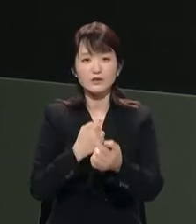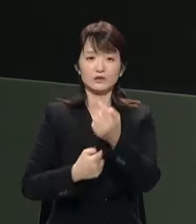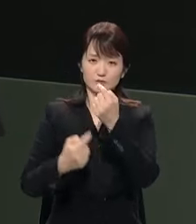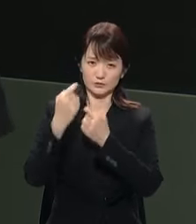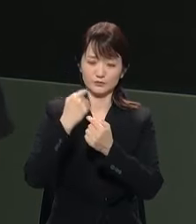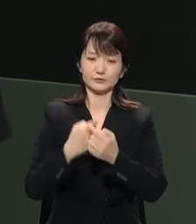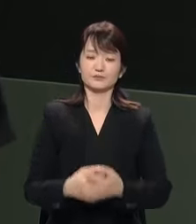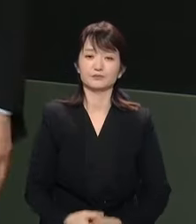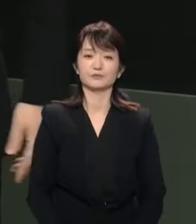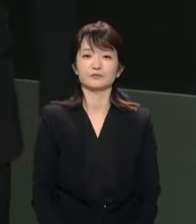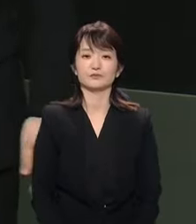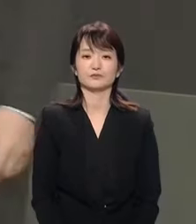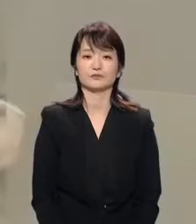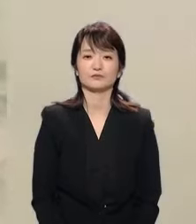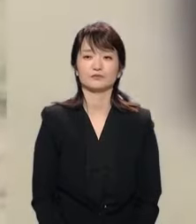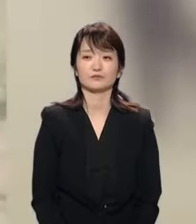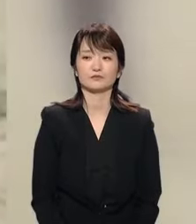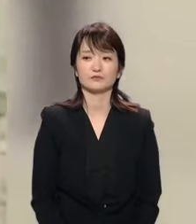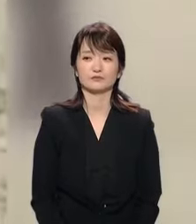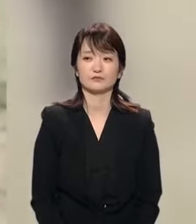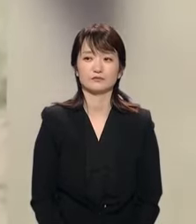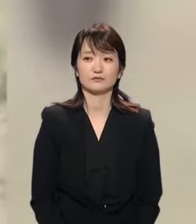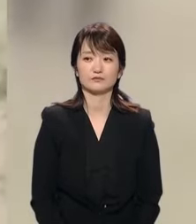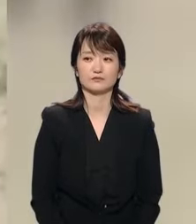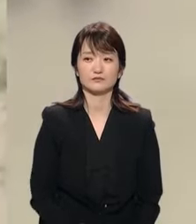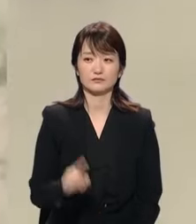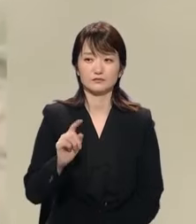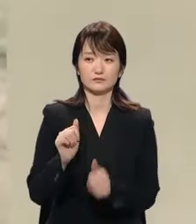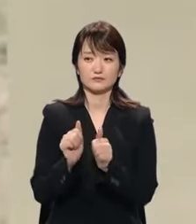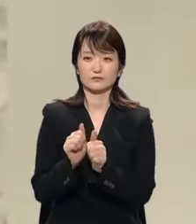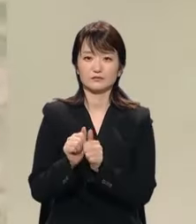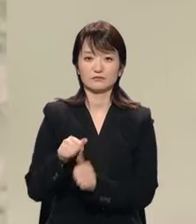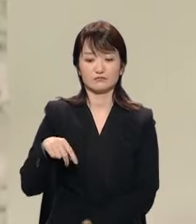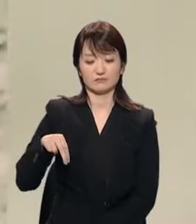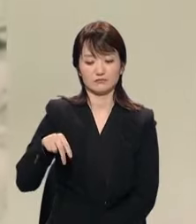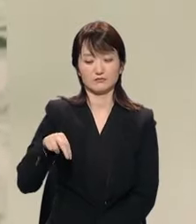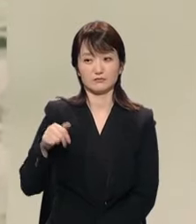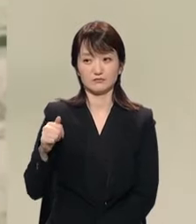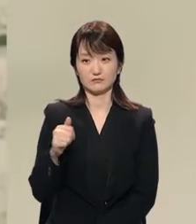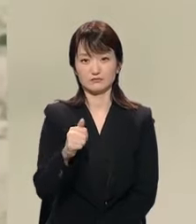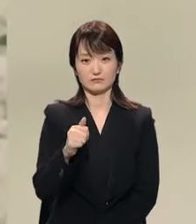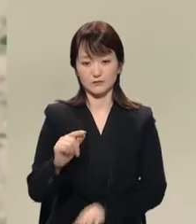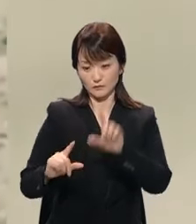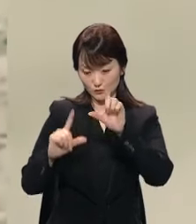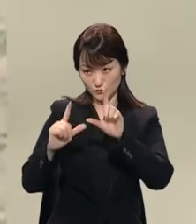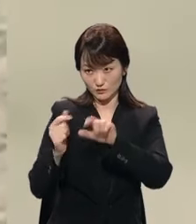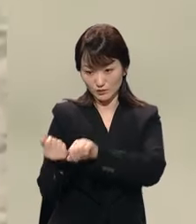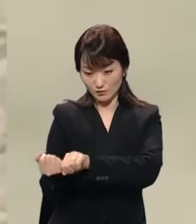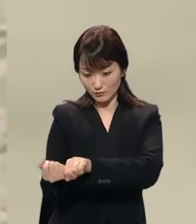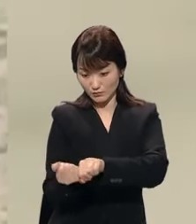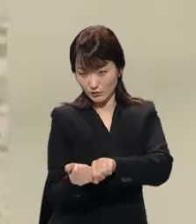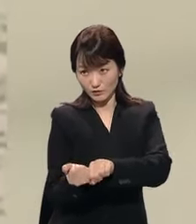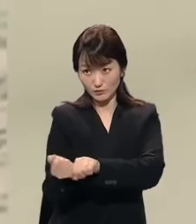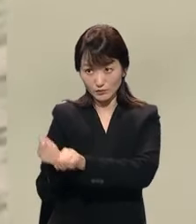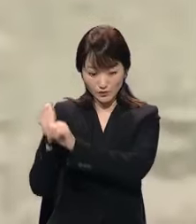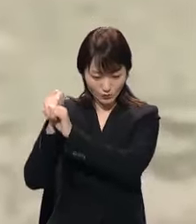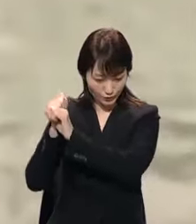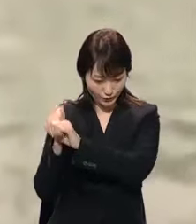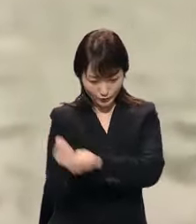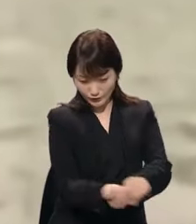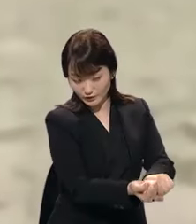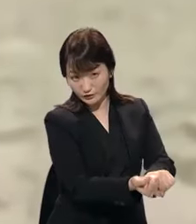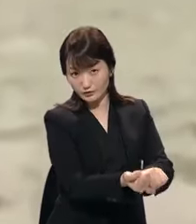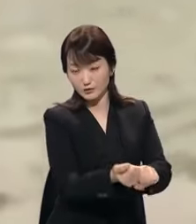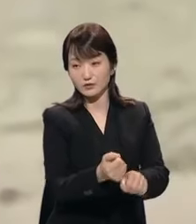주셨습니다 만나보시죠 자 한 남성이 슬슬 저게 걸어가든 자세를 잡고 팔을 팔을 휙 아